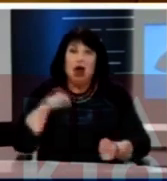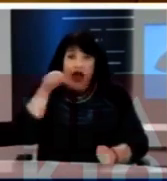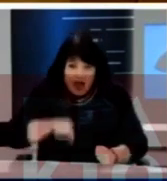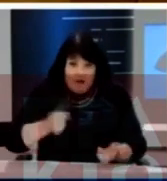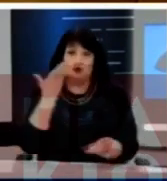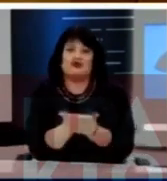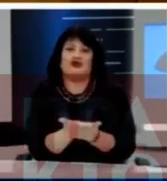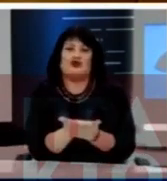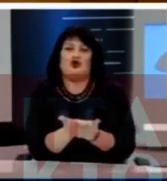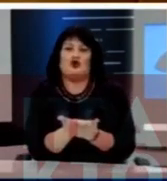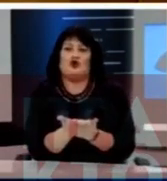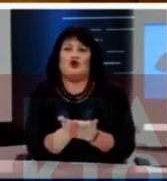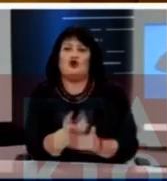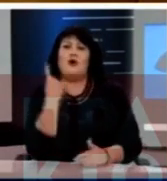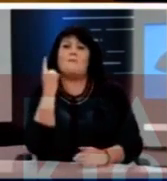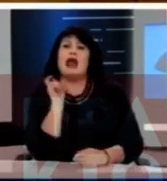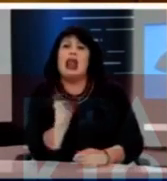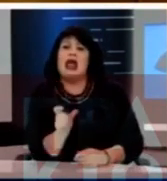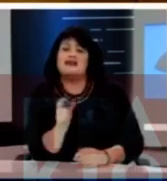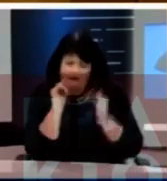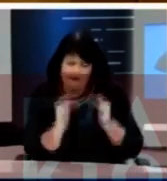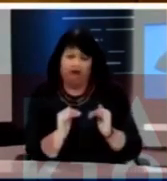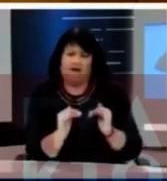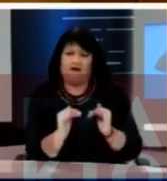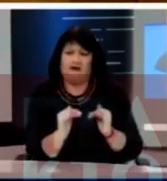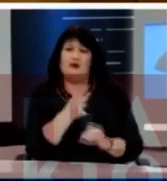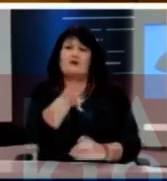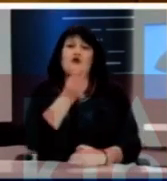κύριοι συνάδελφοι, χωρίς ούτε μία λέξη παραπάνω